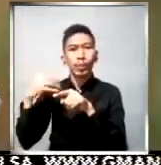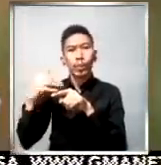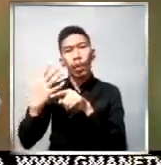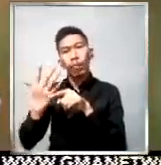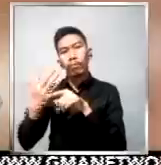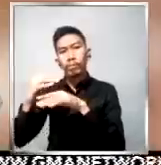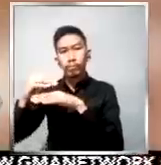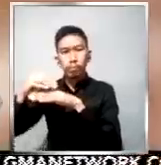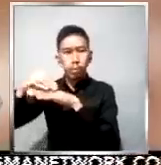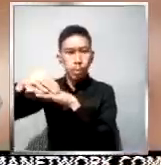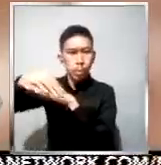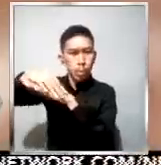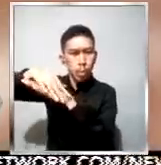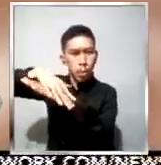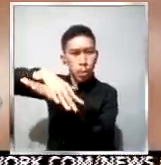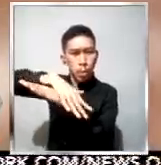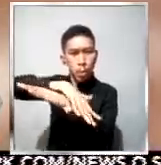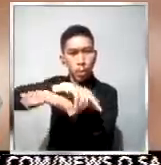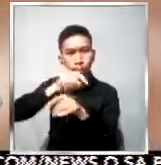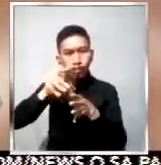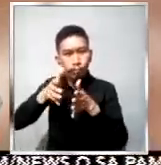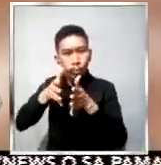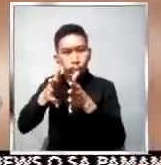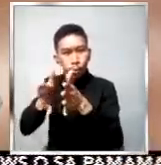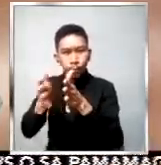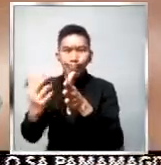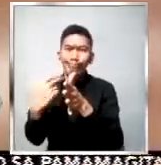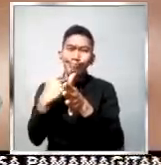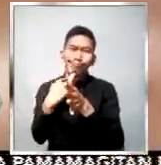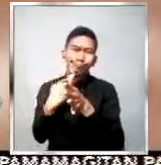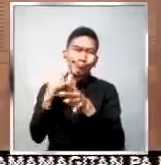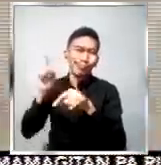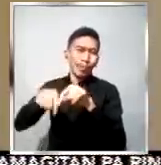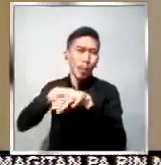Maragmin Road dahil sa patuloy na pag-ulang dala ng bagyo.